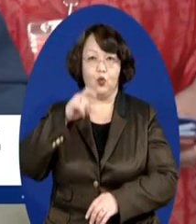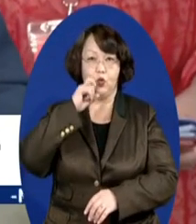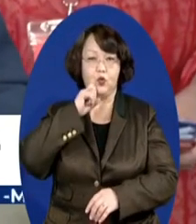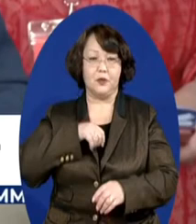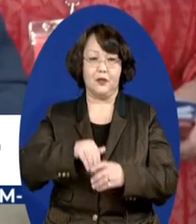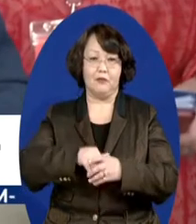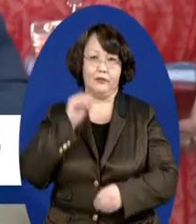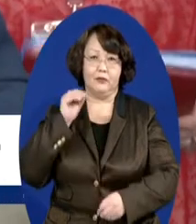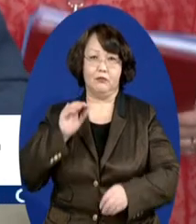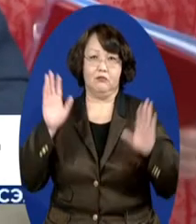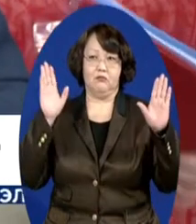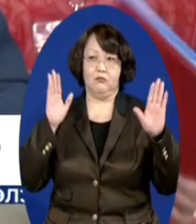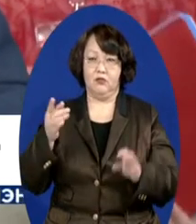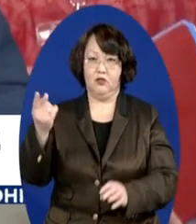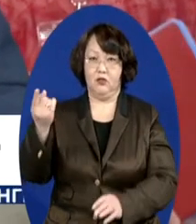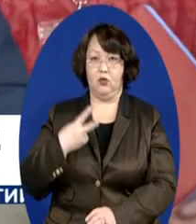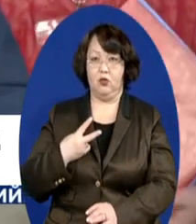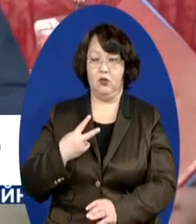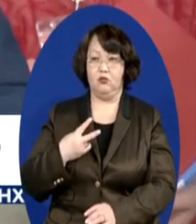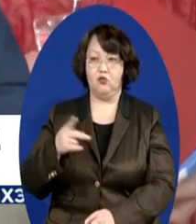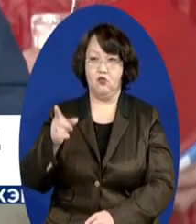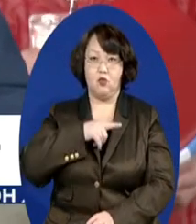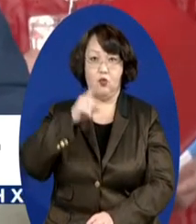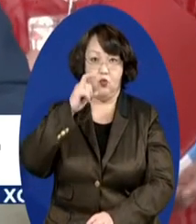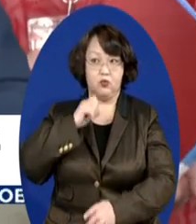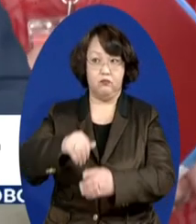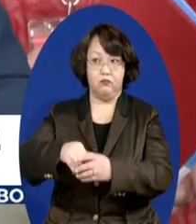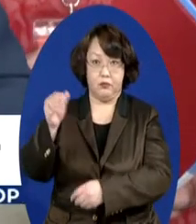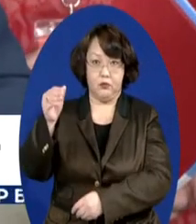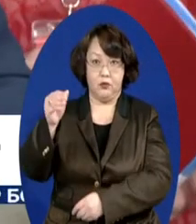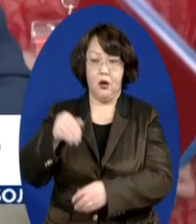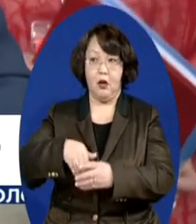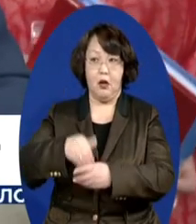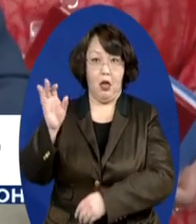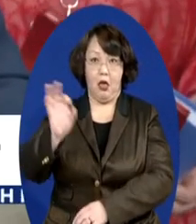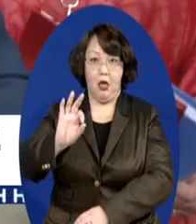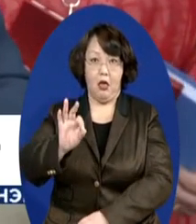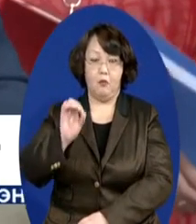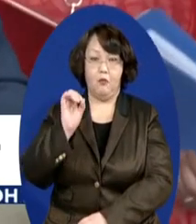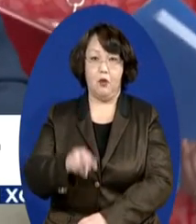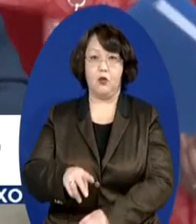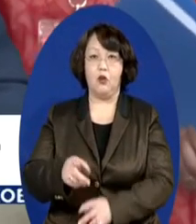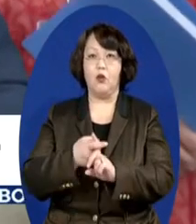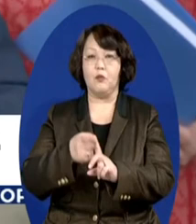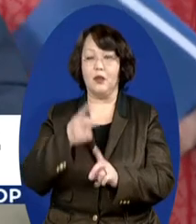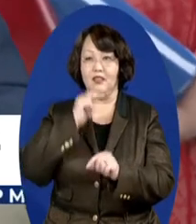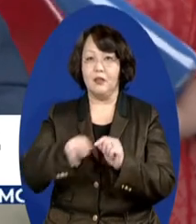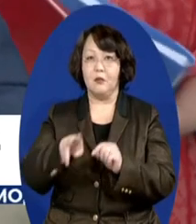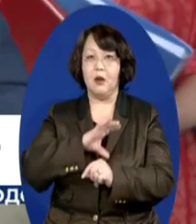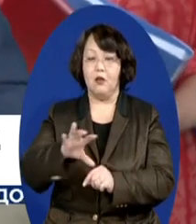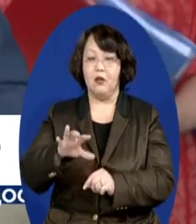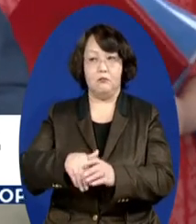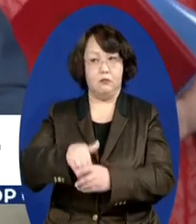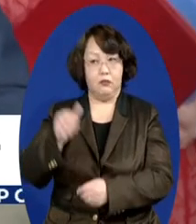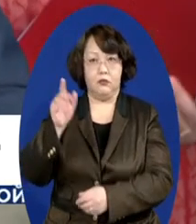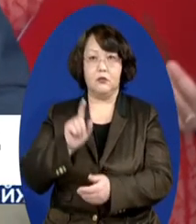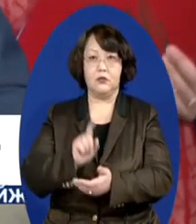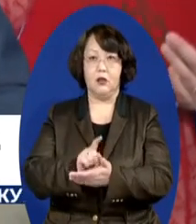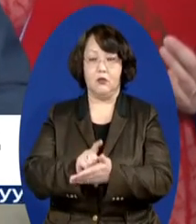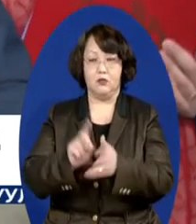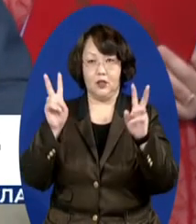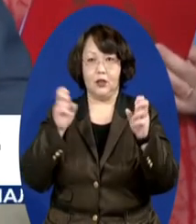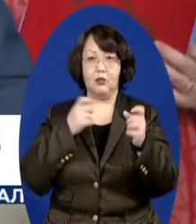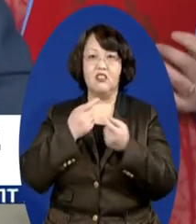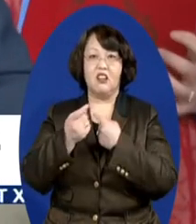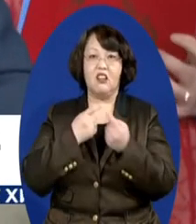эхлээд түтгэлцдэг байх хэвээр. За өөрийн хүсэл дээрээ түтгэлцээгүй тохиолдолд холбогдох хяналтын байгууллага нь хуралдаж түтгэлцүүлэх асуудлыг